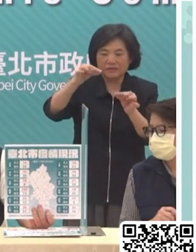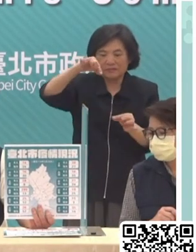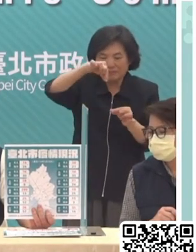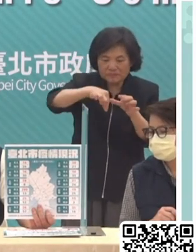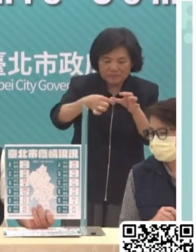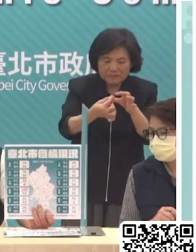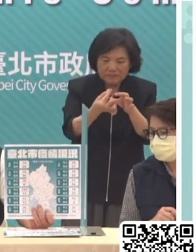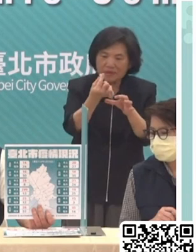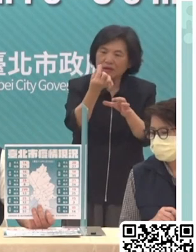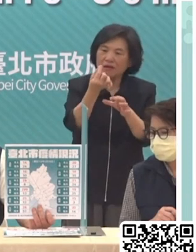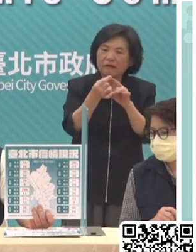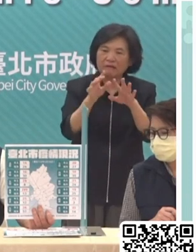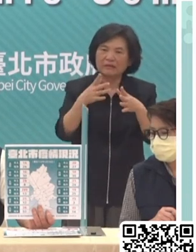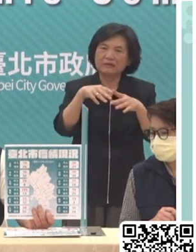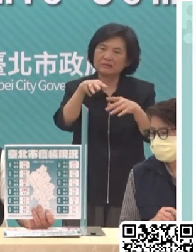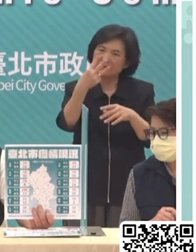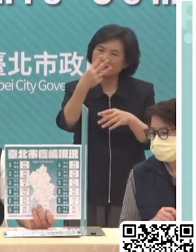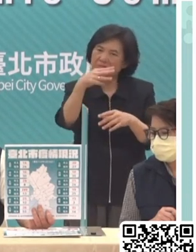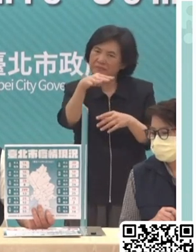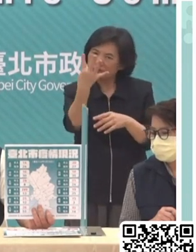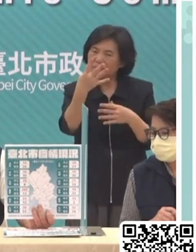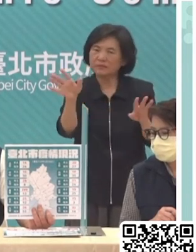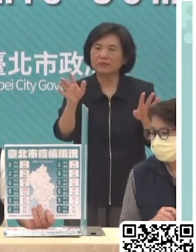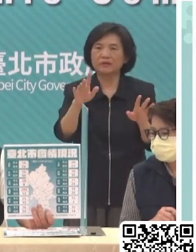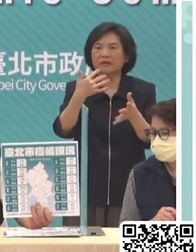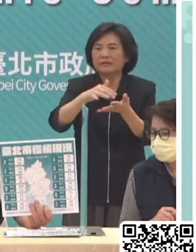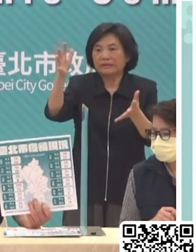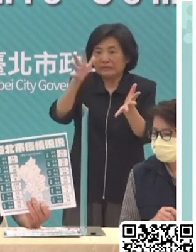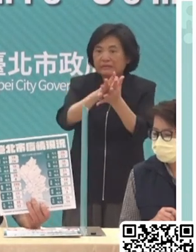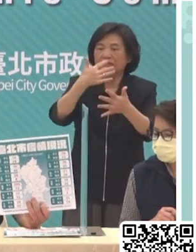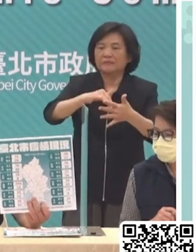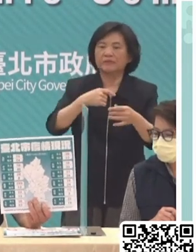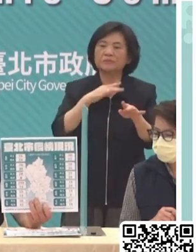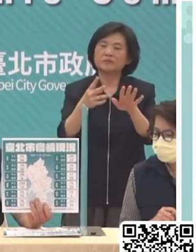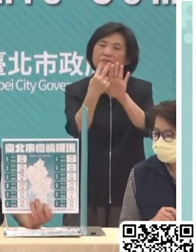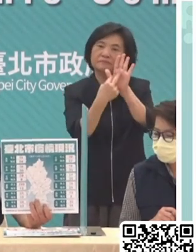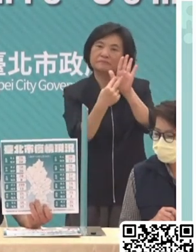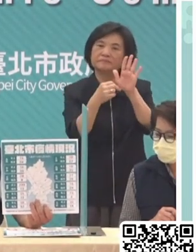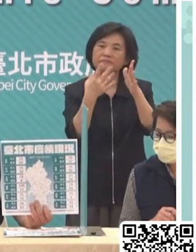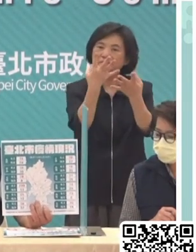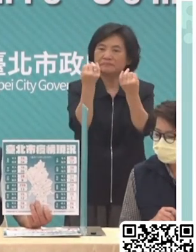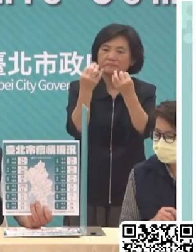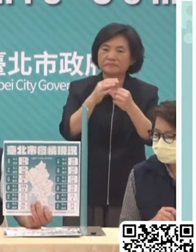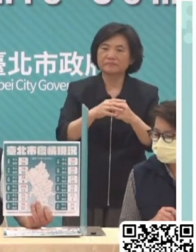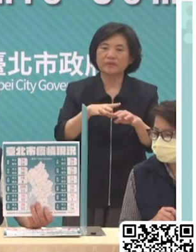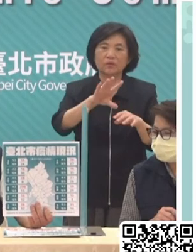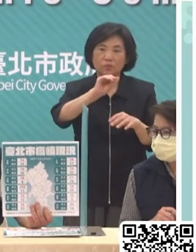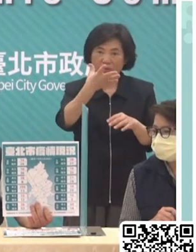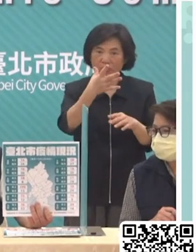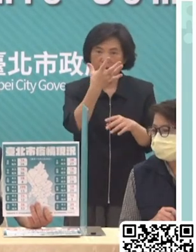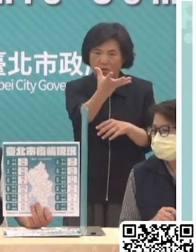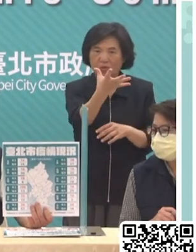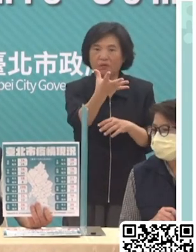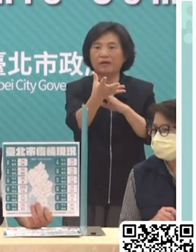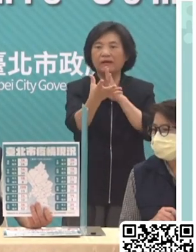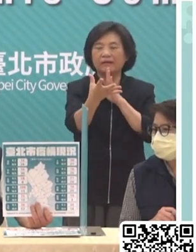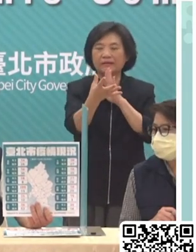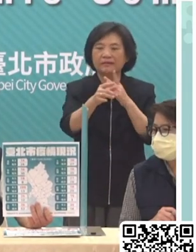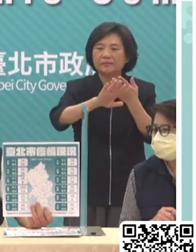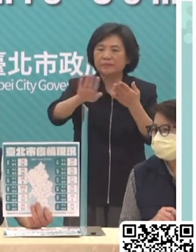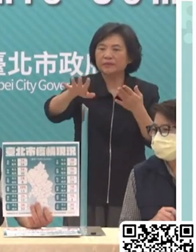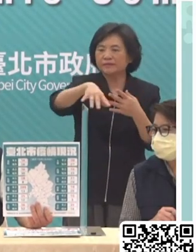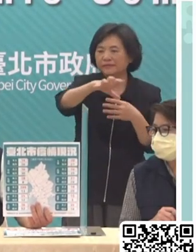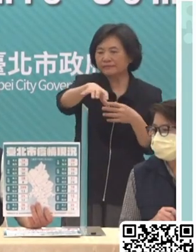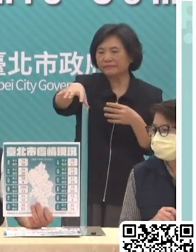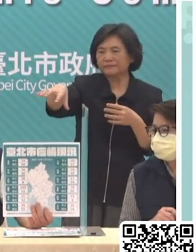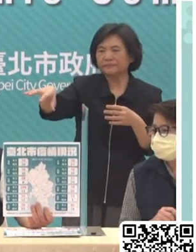概300-400这个还没加进去的。他说我们看看这数字上，除了万华比较多以外，其他每